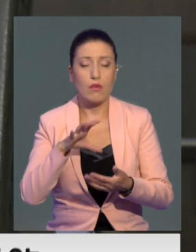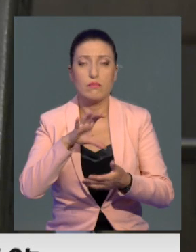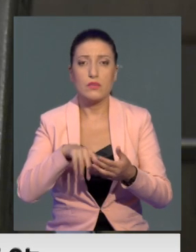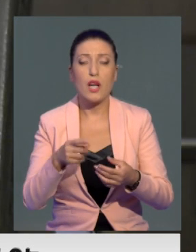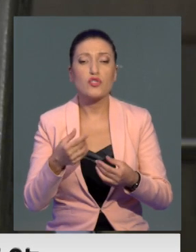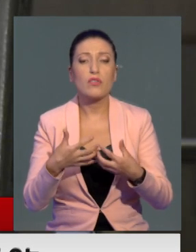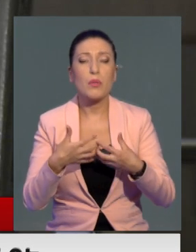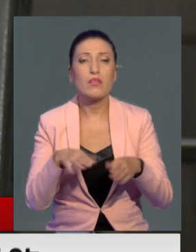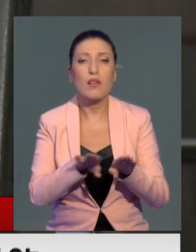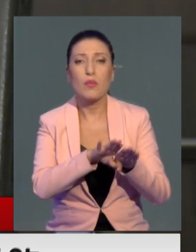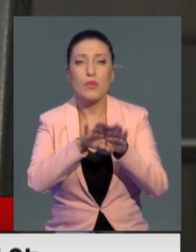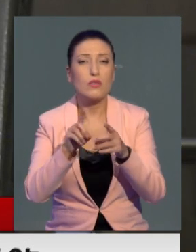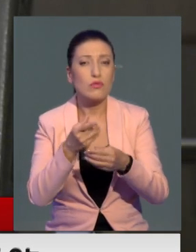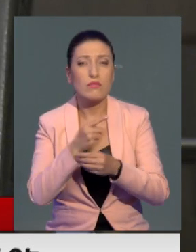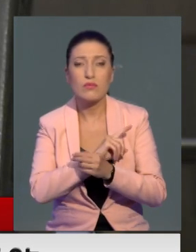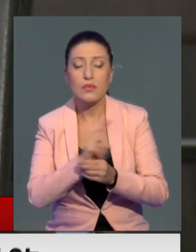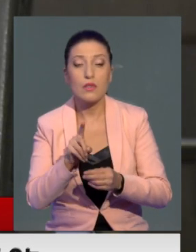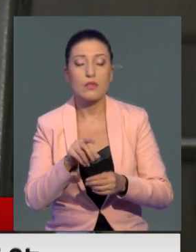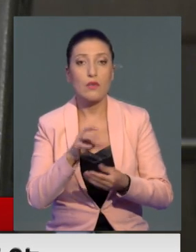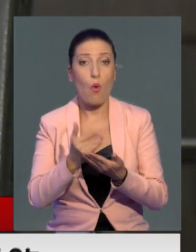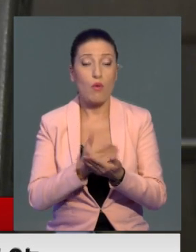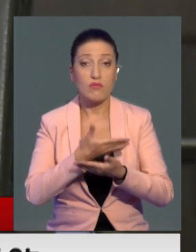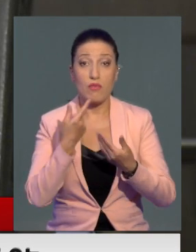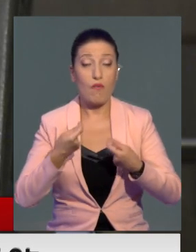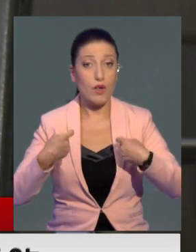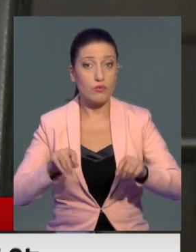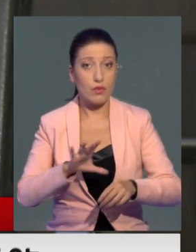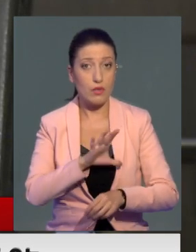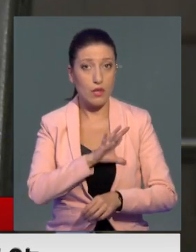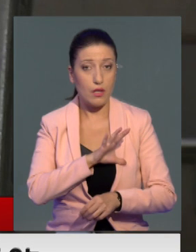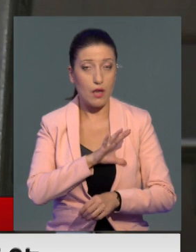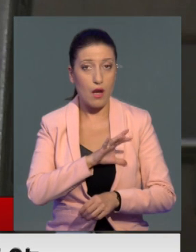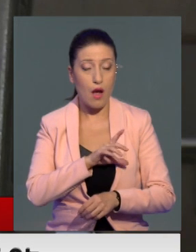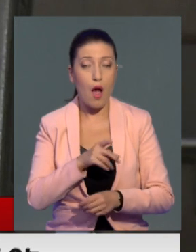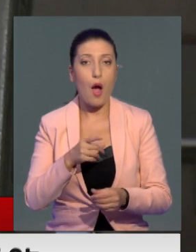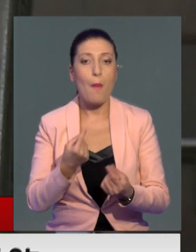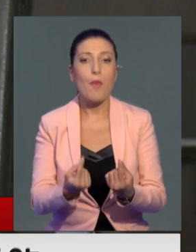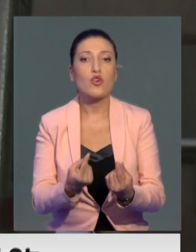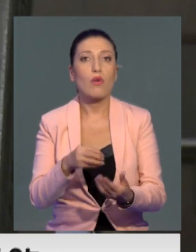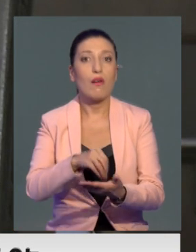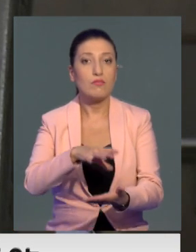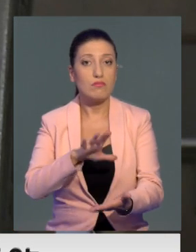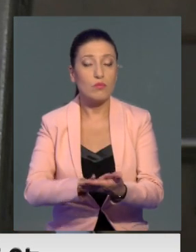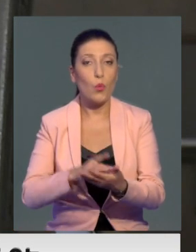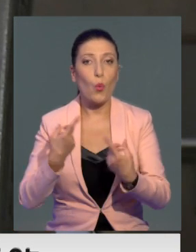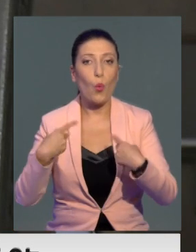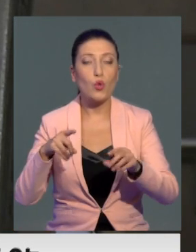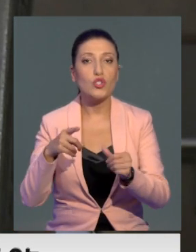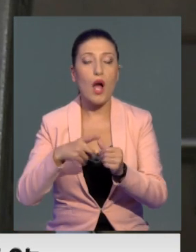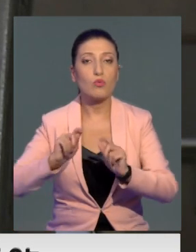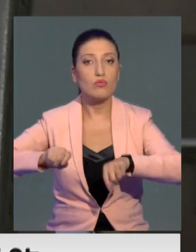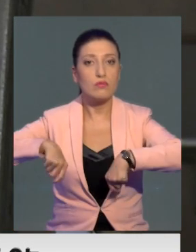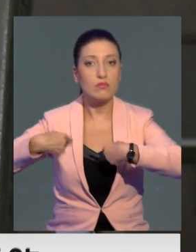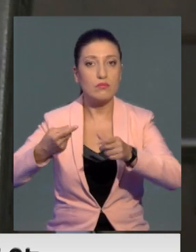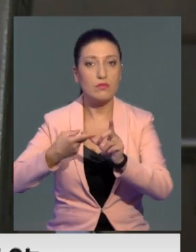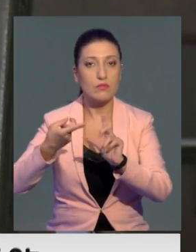հանել, այդ գույքը ֆորմալ ձևակերպված է ուրիշ մարդու անունով,